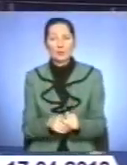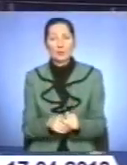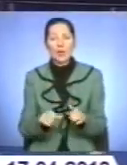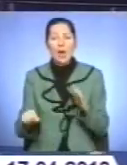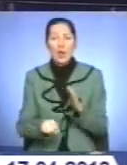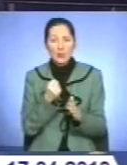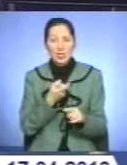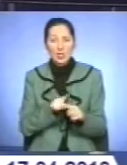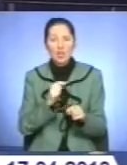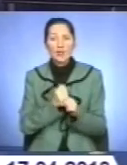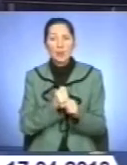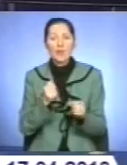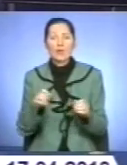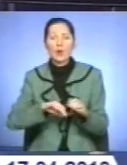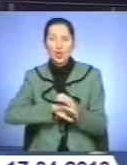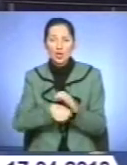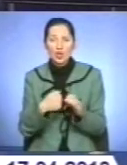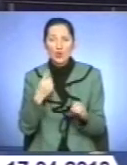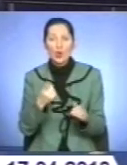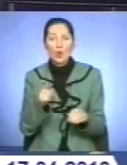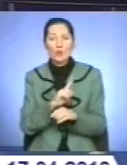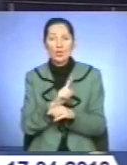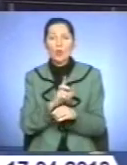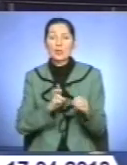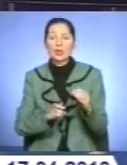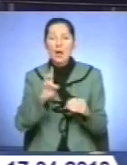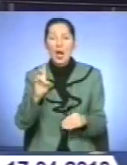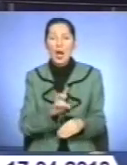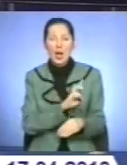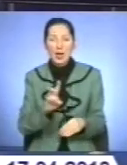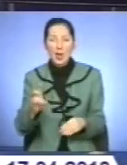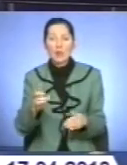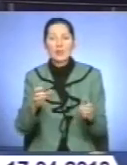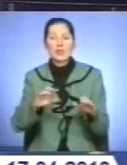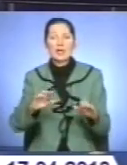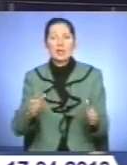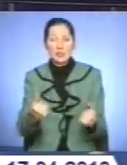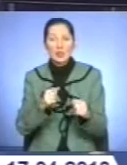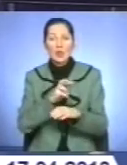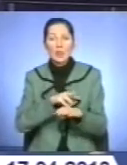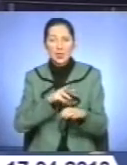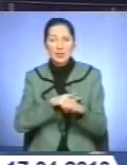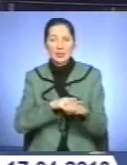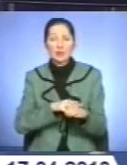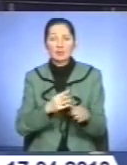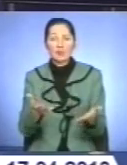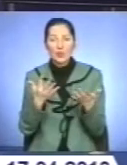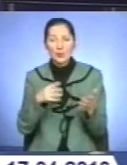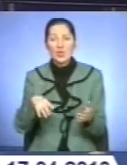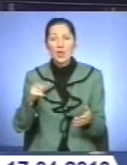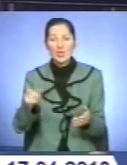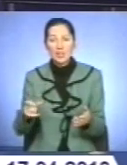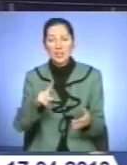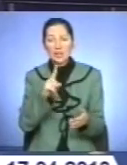Грабіжника, який вчинив крадіжку в одному з тернопільських храмів, спіймали правоохоронці. Зловмисником виявився житель Збаразького району. Про